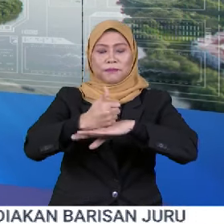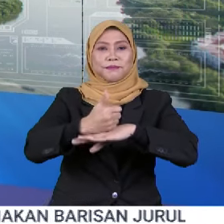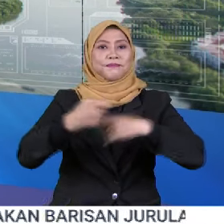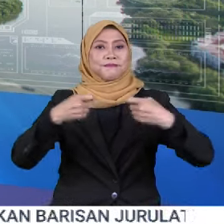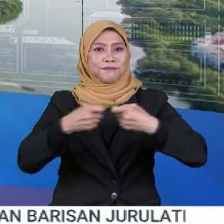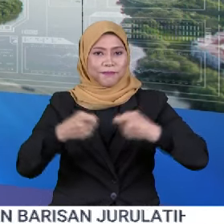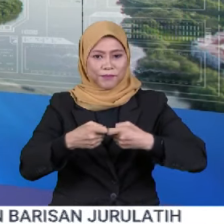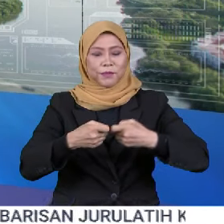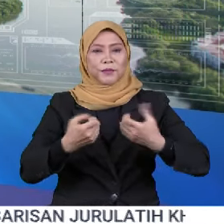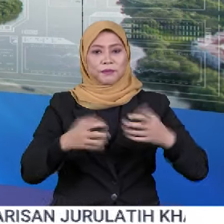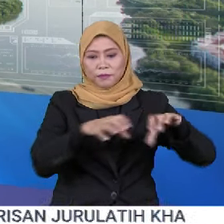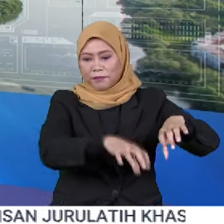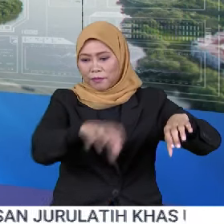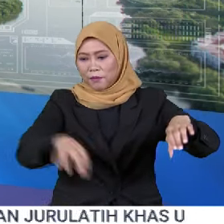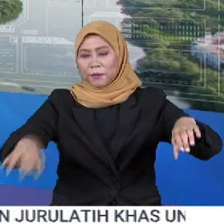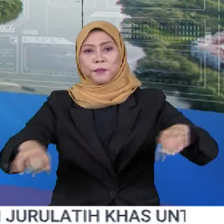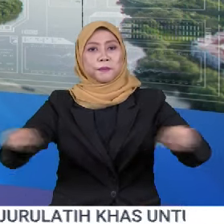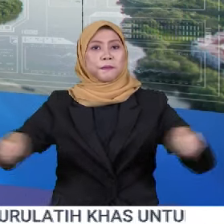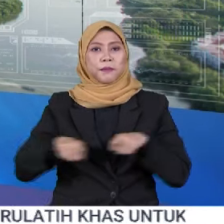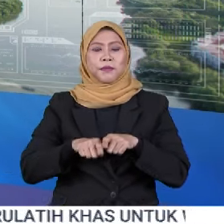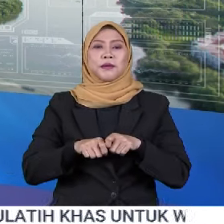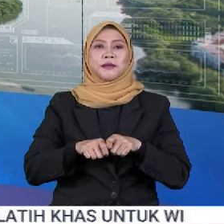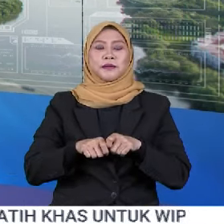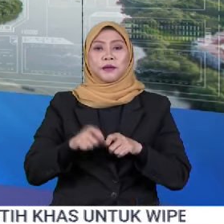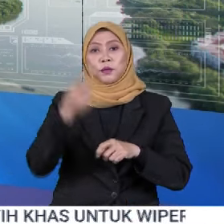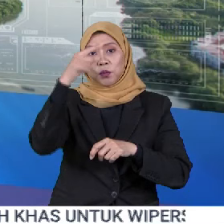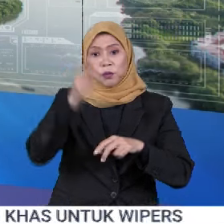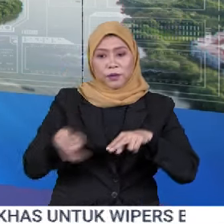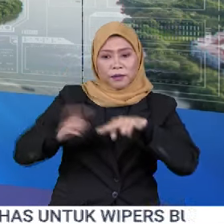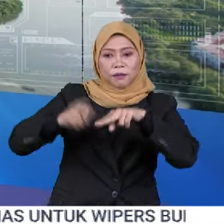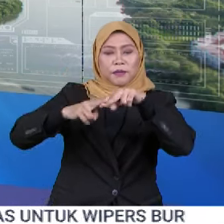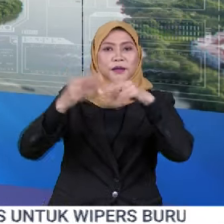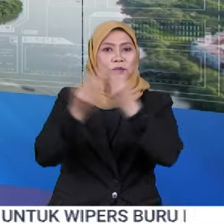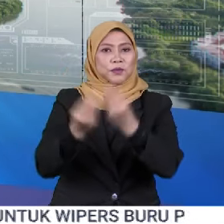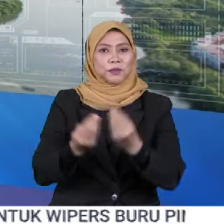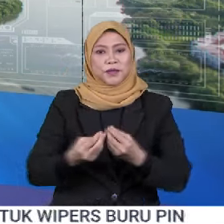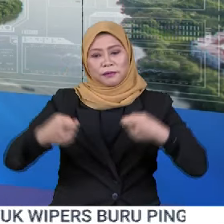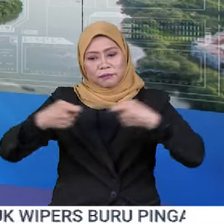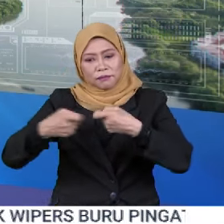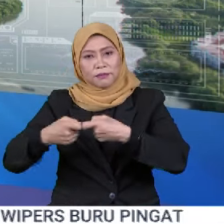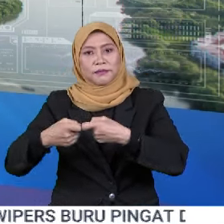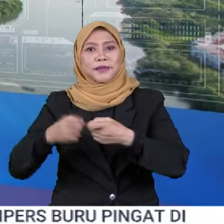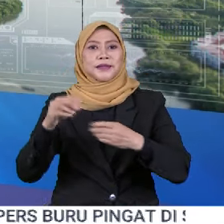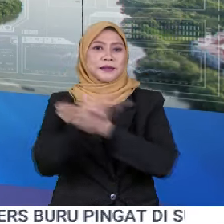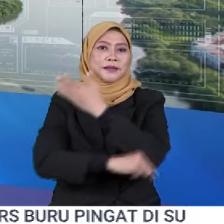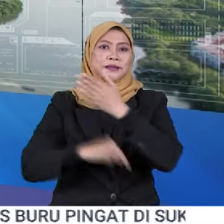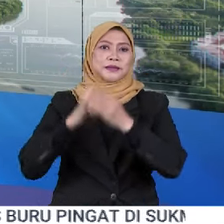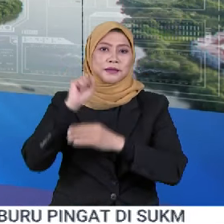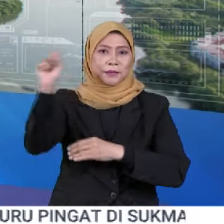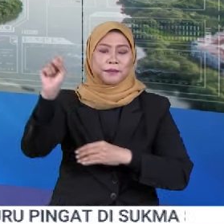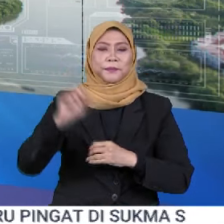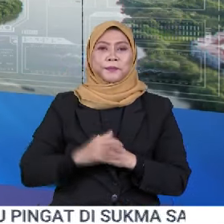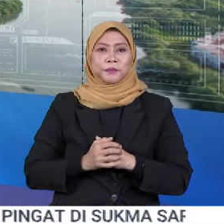bergerak di beberapa lokasi strategic untuk menempat menambah jumlah kapasitif bencana alam di negeri ini yang